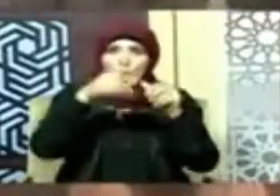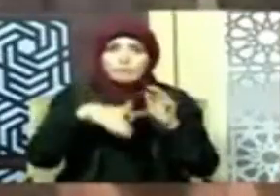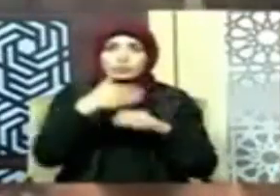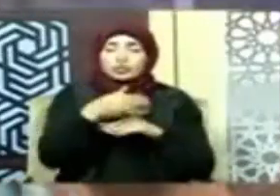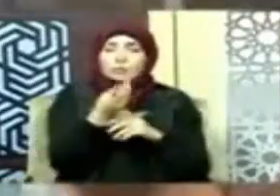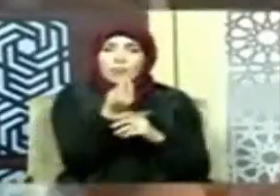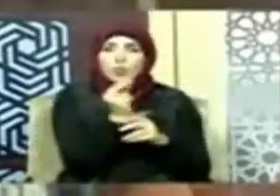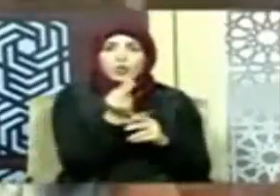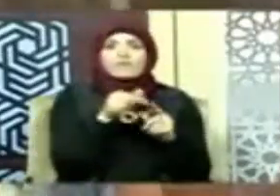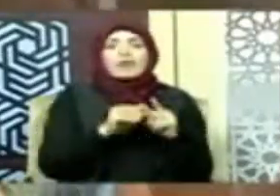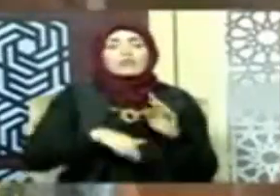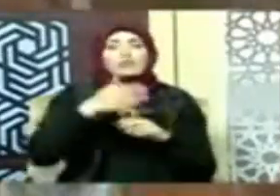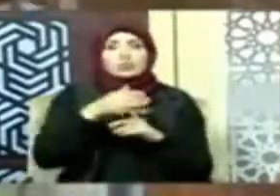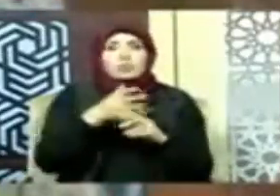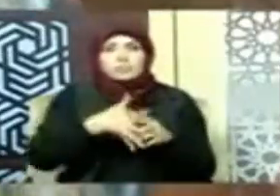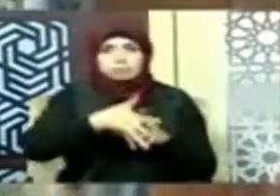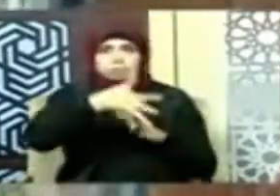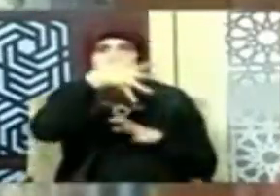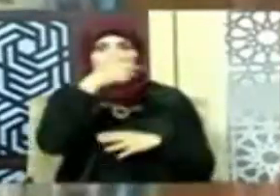ثم سواك رجلا؟